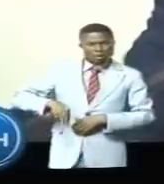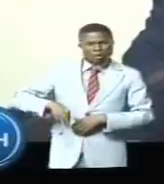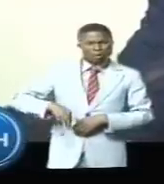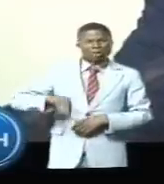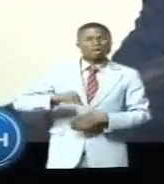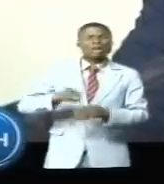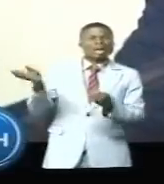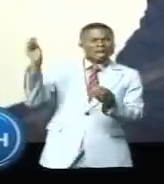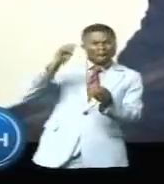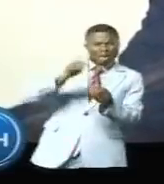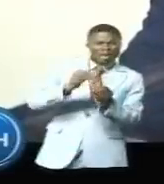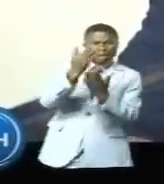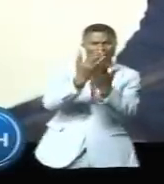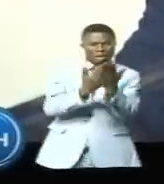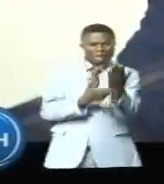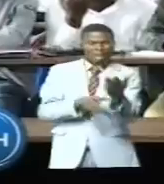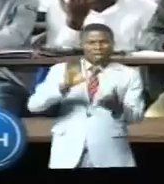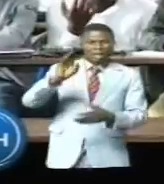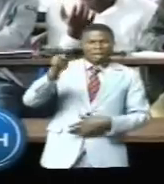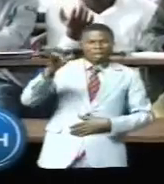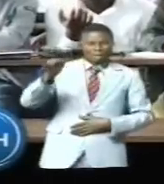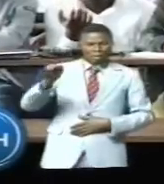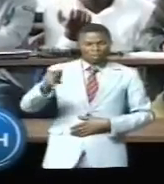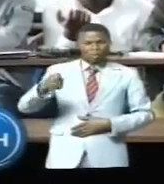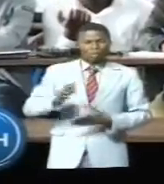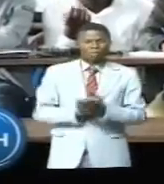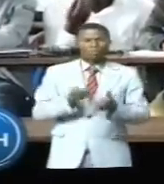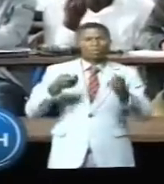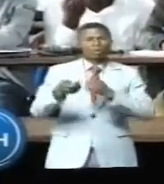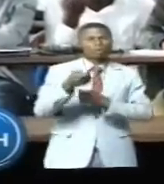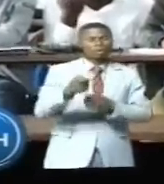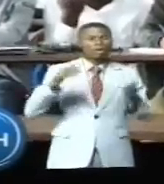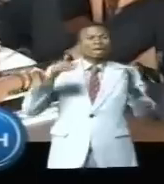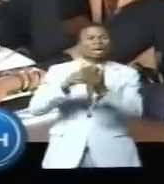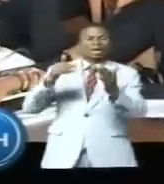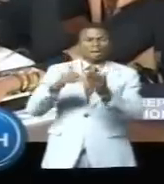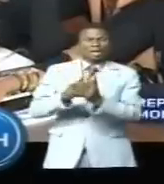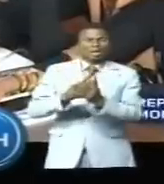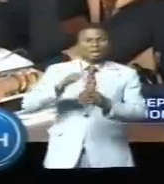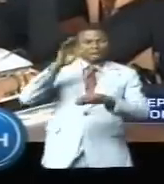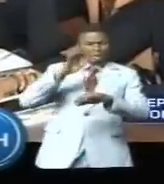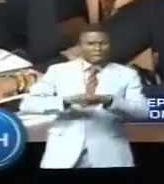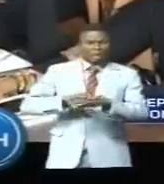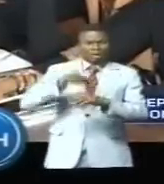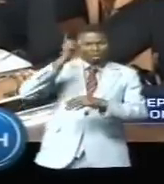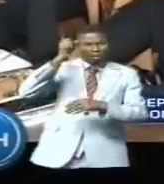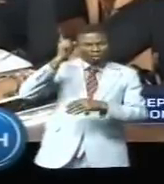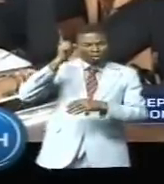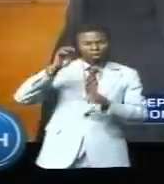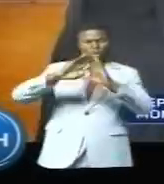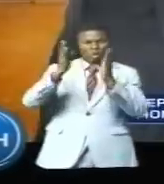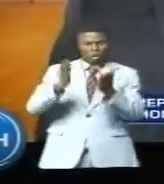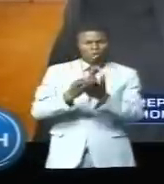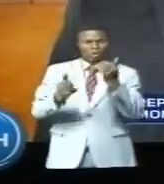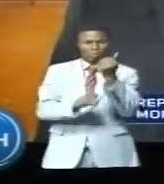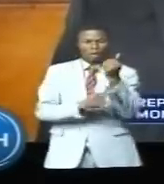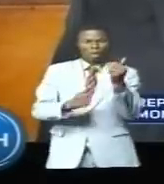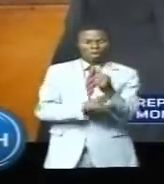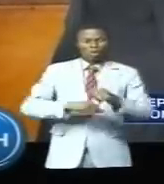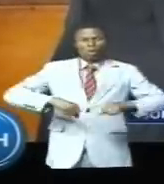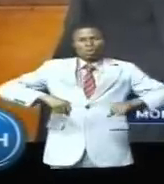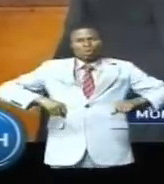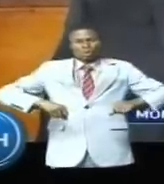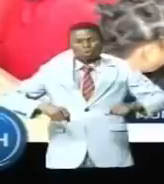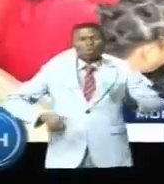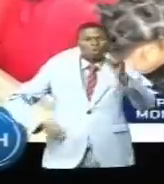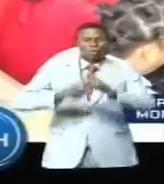qui s'ajoute sur la liste de la CPI, c'est bien le crime d'agression qui touche pratiquement tous ceux qui se croient aujourd'hui et plus